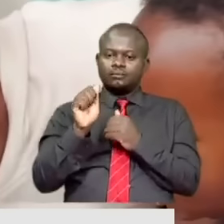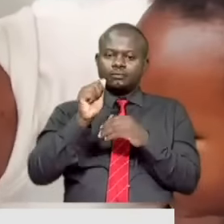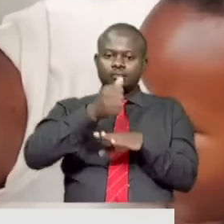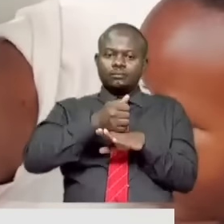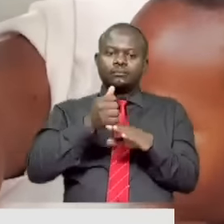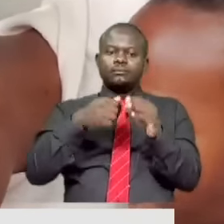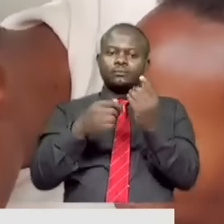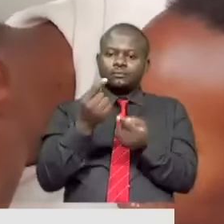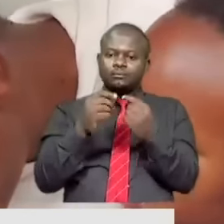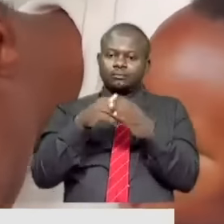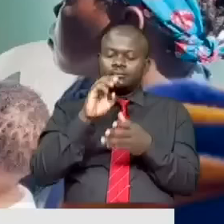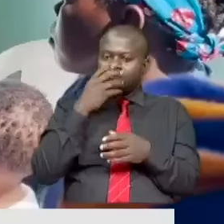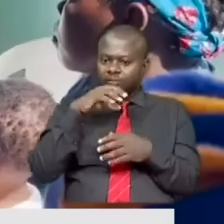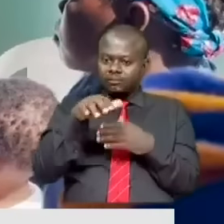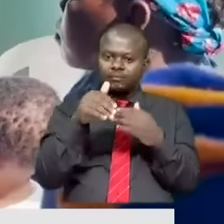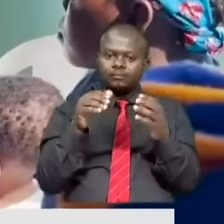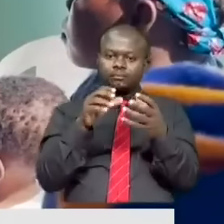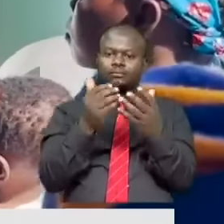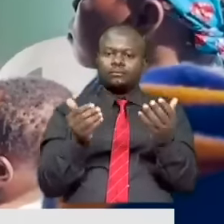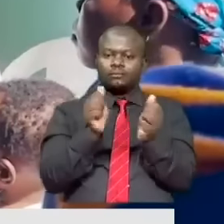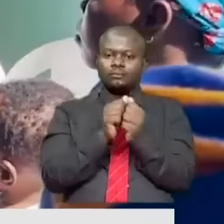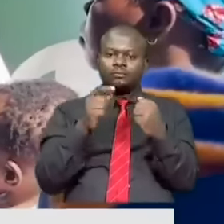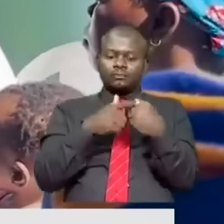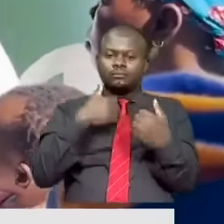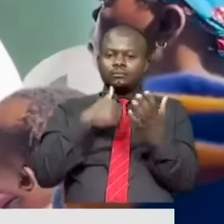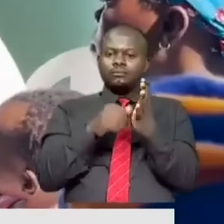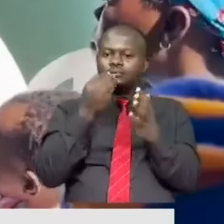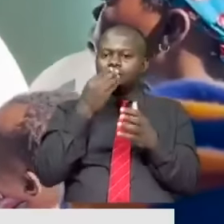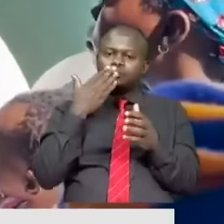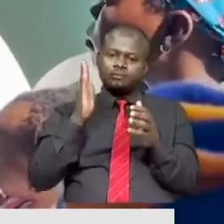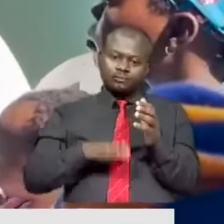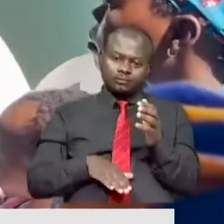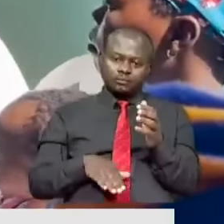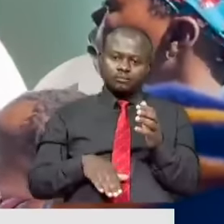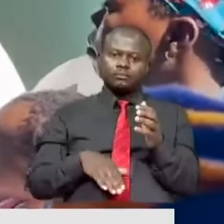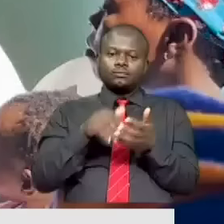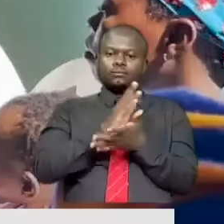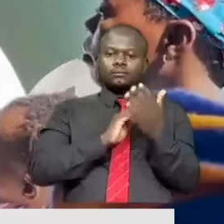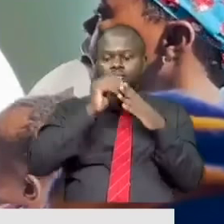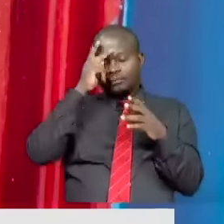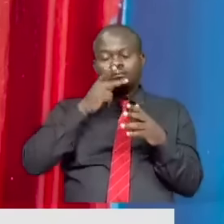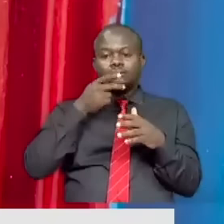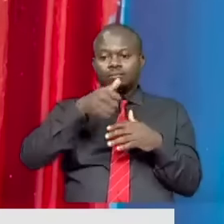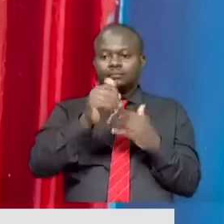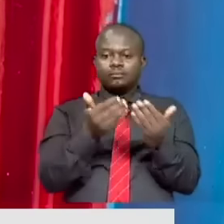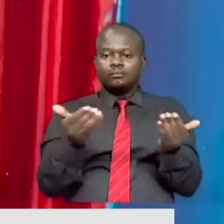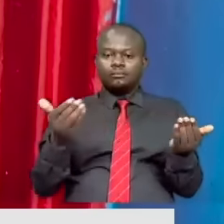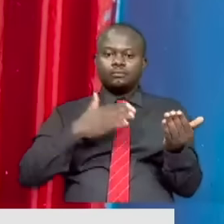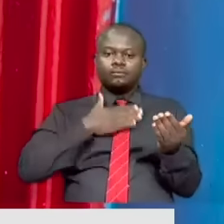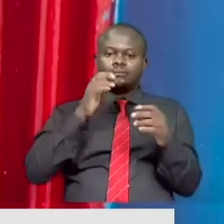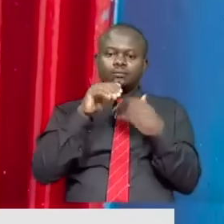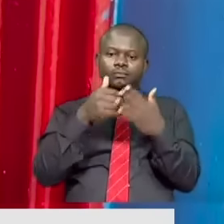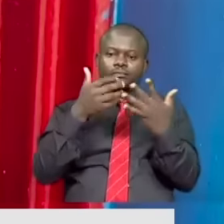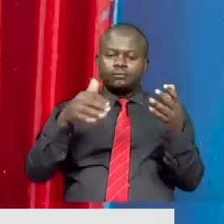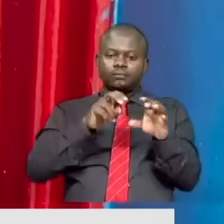Muhoza. Hahurira abana 16 bafite ikibazo cy'imirire mibi. Bamwe mu babyeyi babo bana barishimira ko bamaze kuva